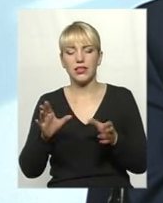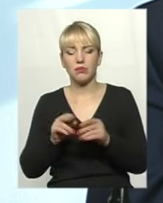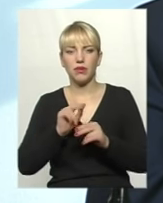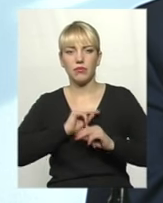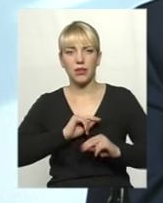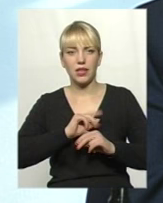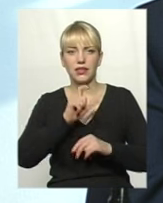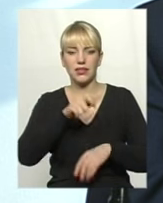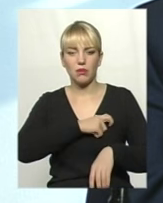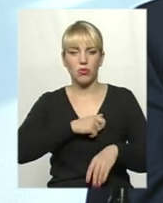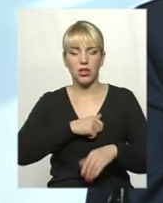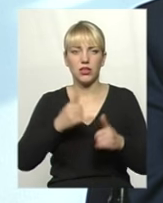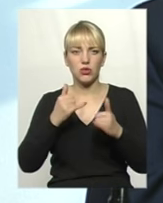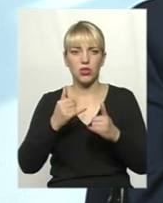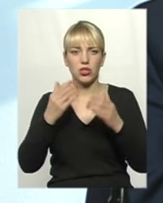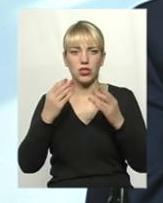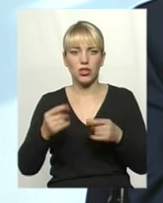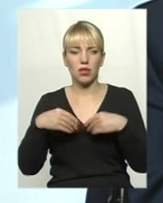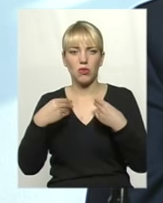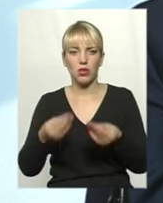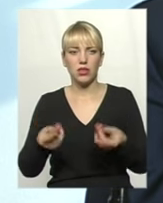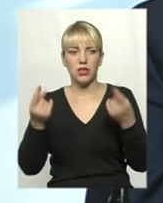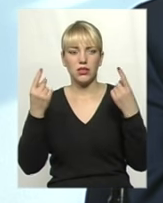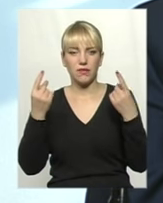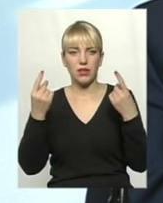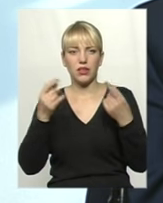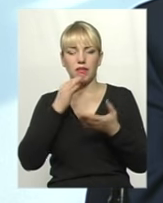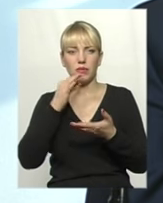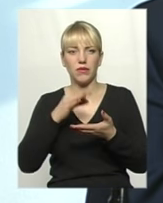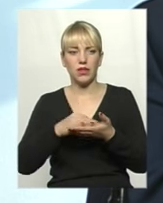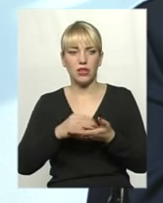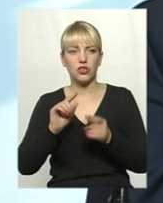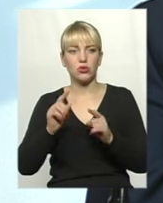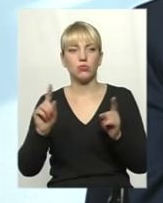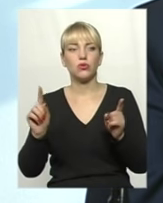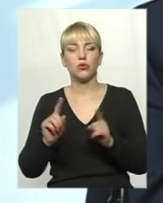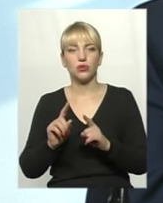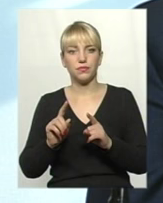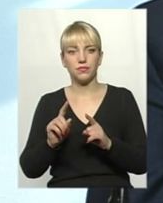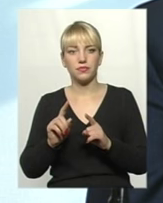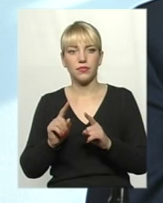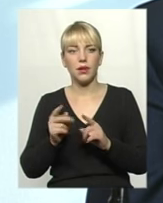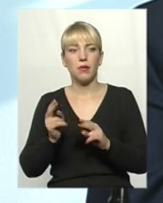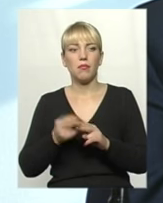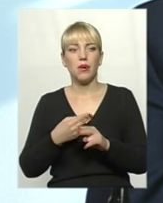велика, на сьогоднішній день покладається на них відповідальність, тому що